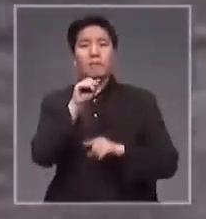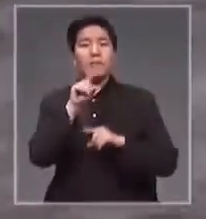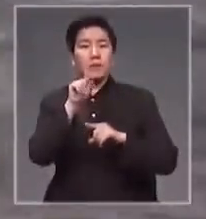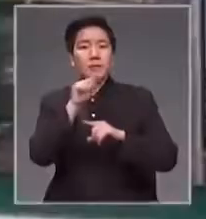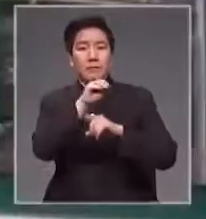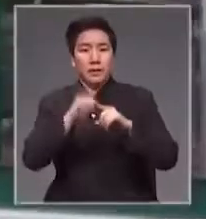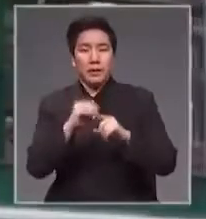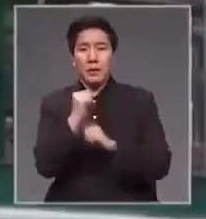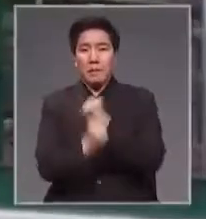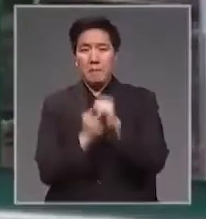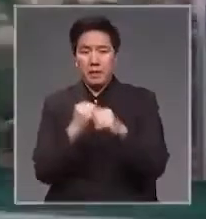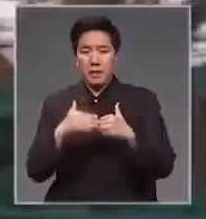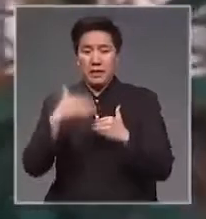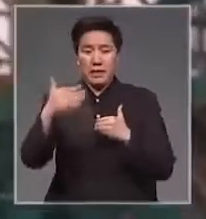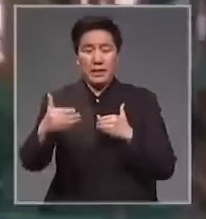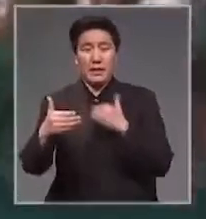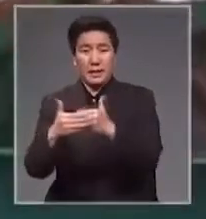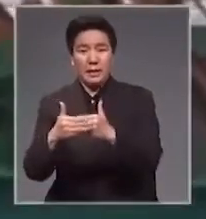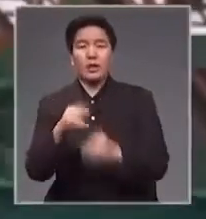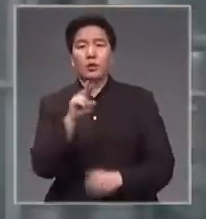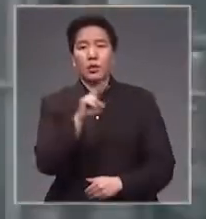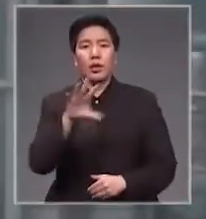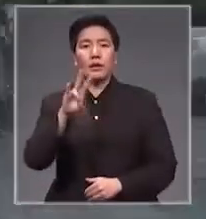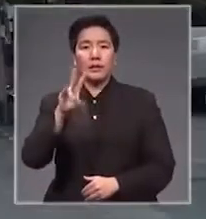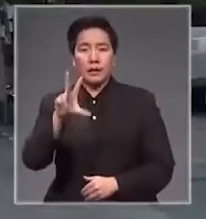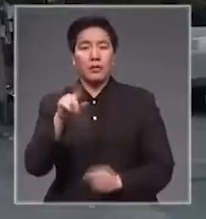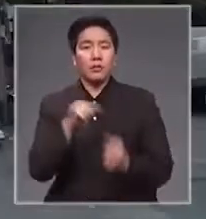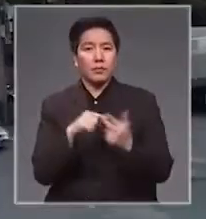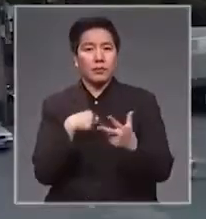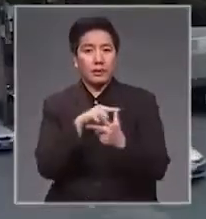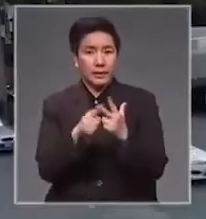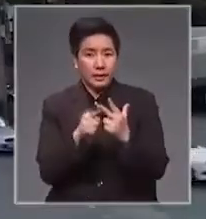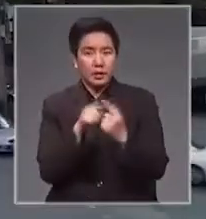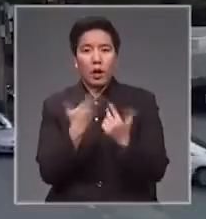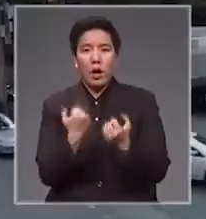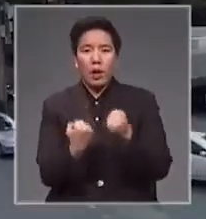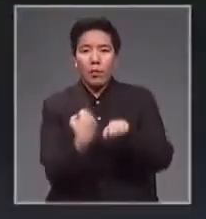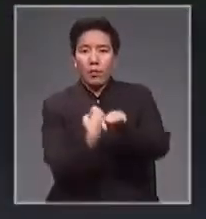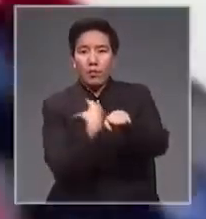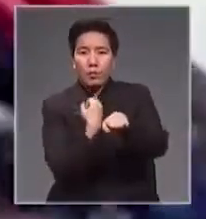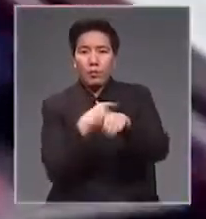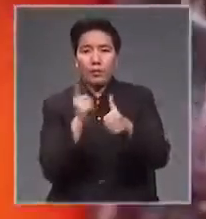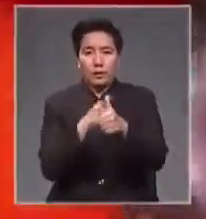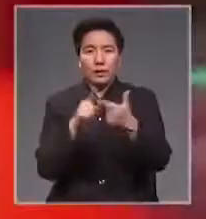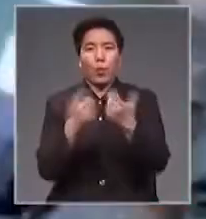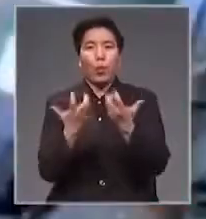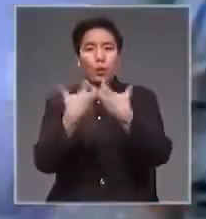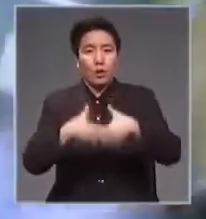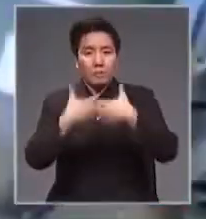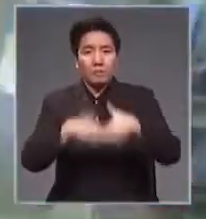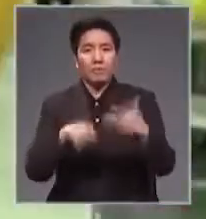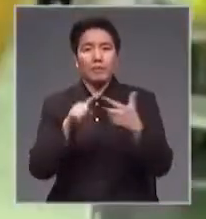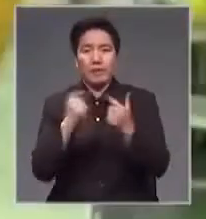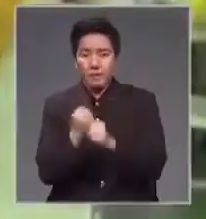2573โดยจะดำเนินการใน3สาขาหลักได้แก่สาขาพลังงานและขนส่งสาขากระบวนการทางอุตสาหกรรมและการใช้ผลิ